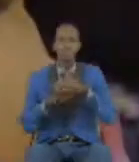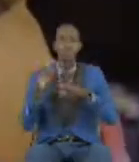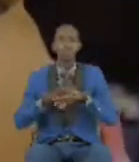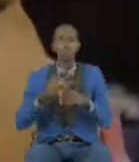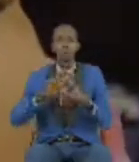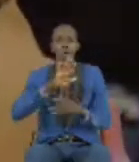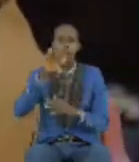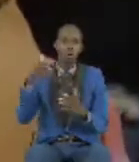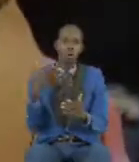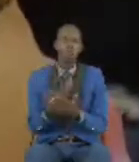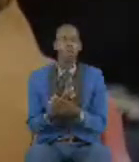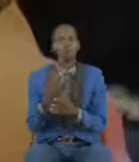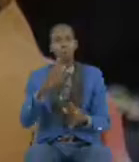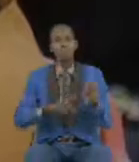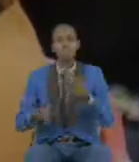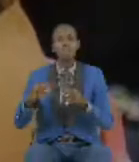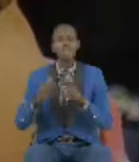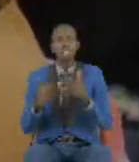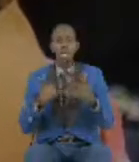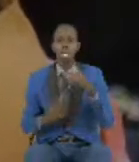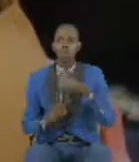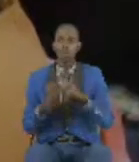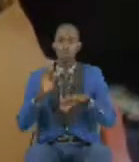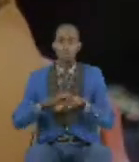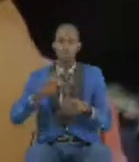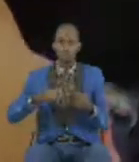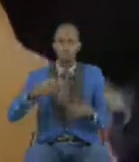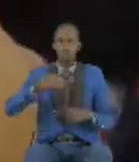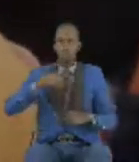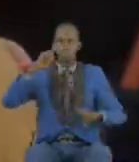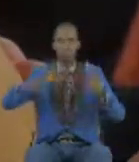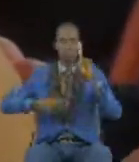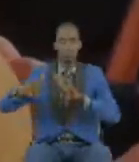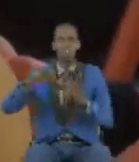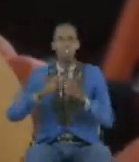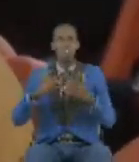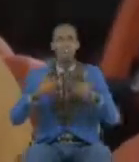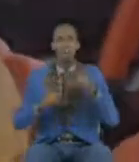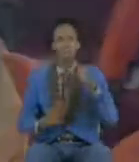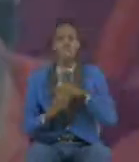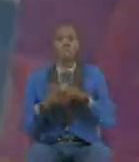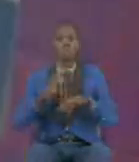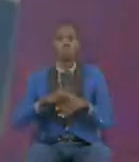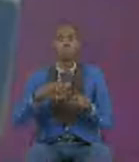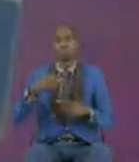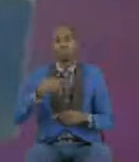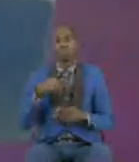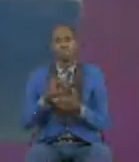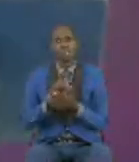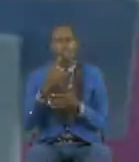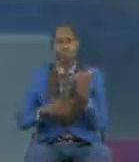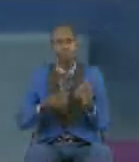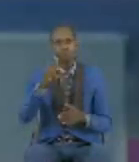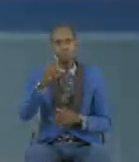hommes. Elle m'est manifestée. J'ai dit, elle a été manifestée dans ma vie. C'est ce dont nous avons besoin. C'est ce dont nous